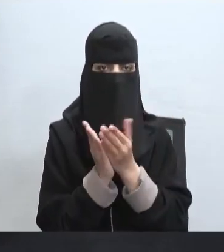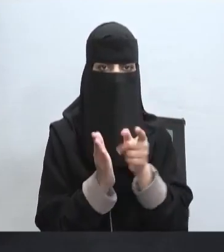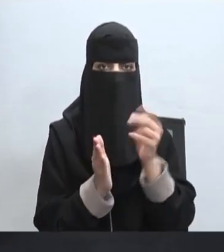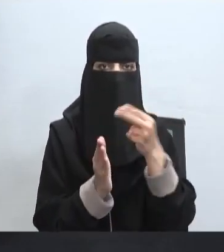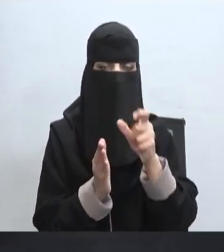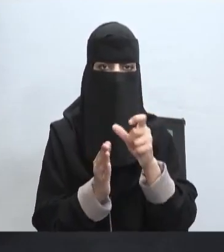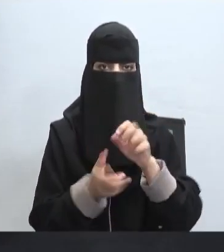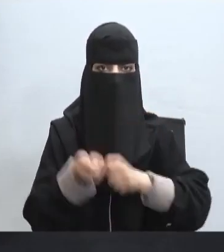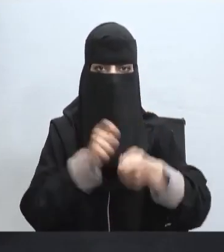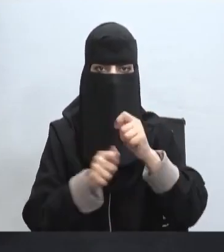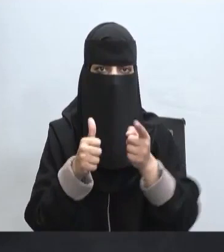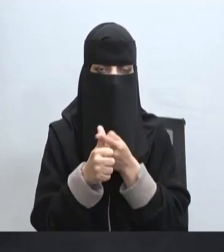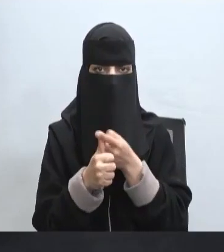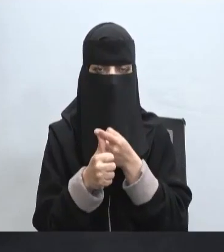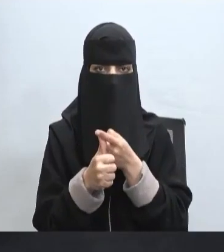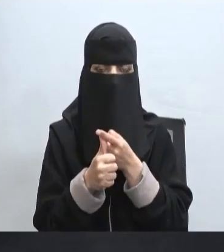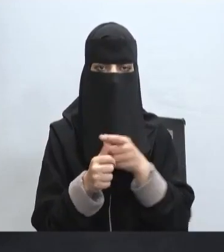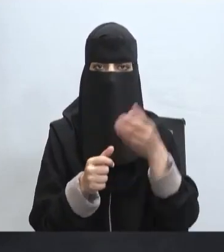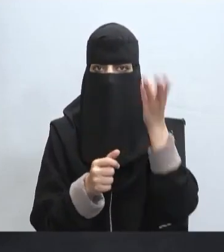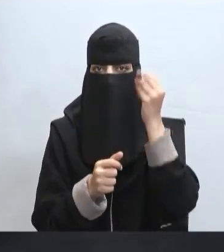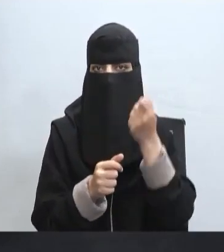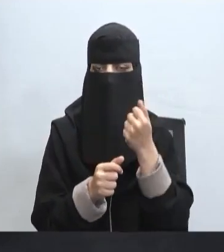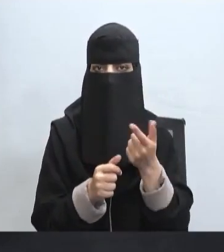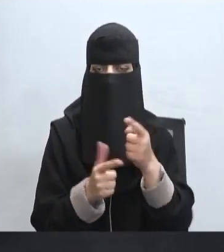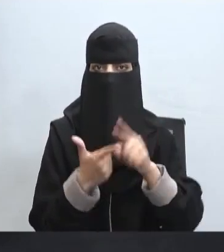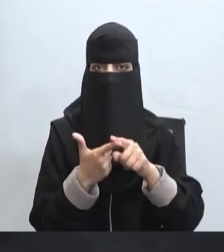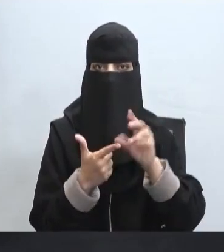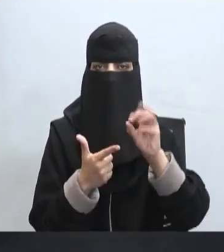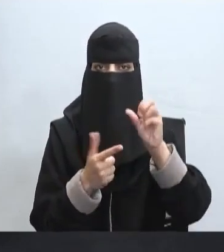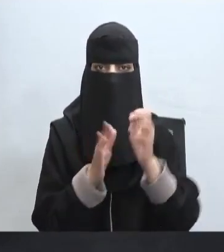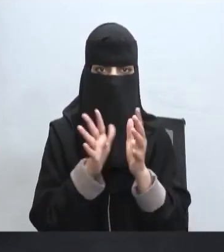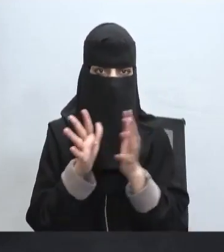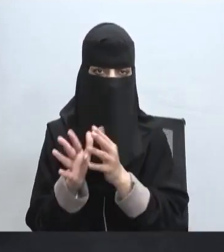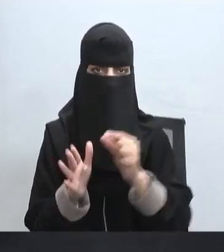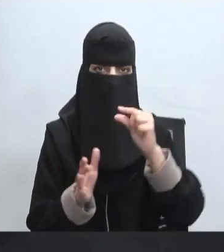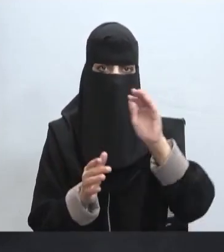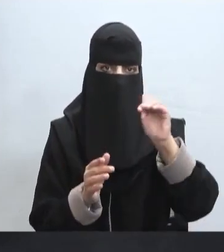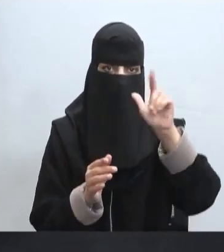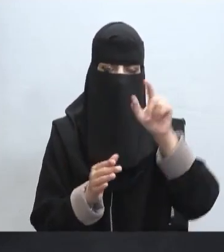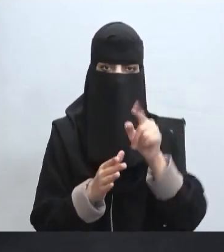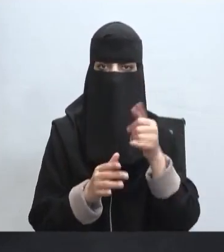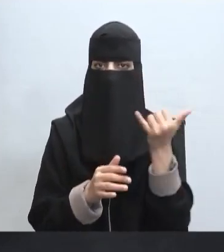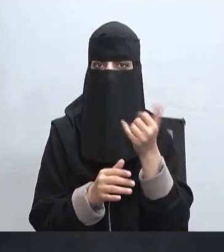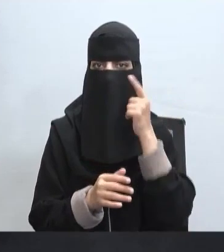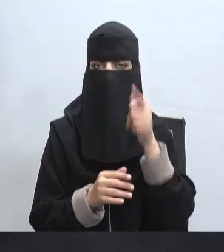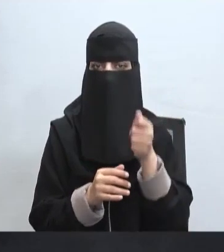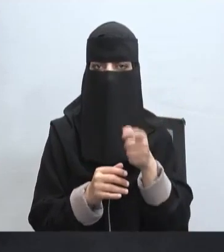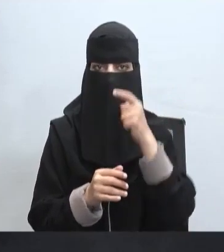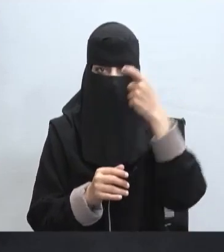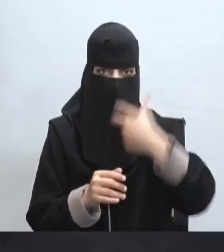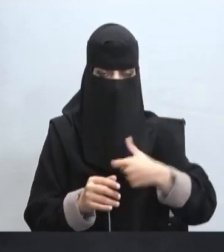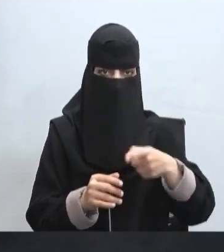عن المكون الاول من مكونات المعرفه الماليه وهو الدخل وذكرنا انه من المهم جدا ان يكون لدى